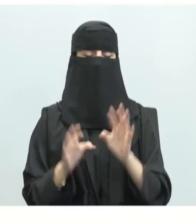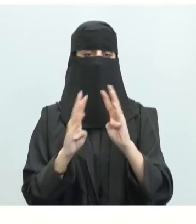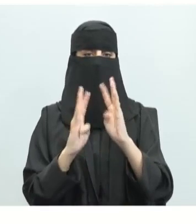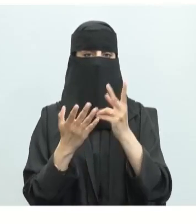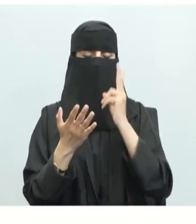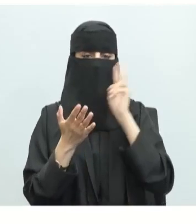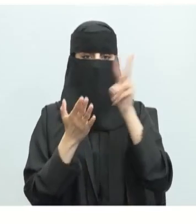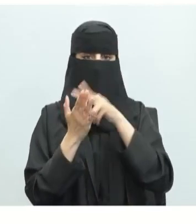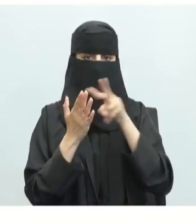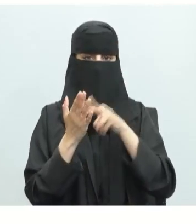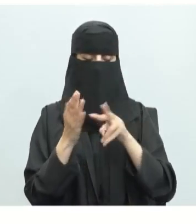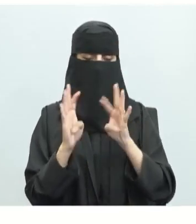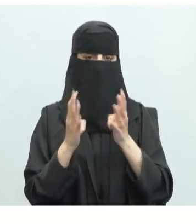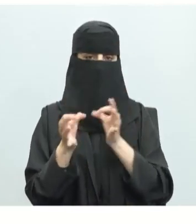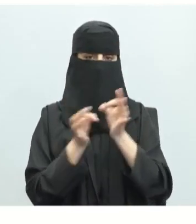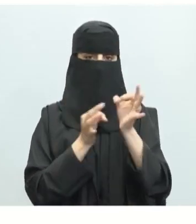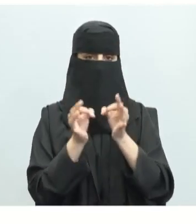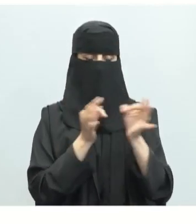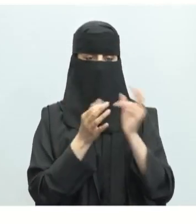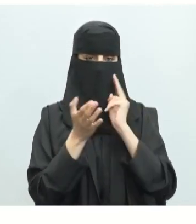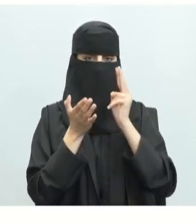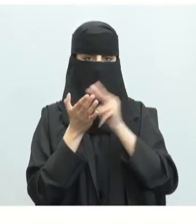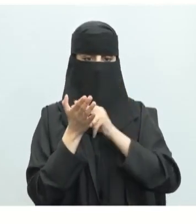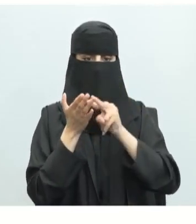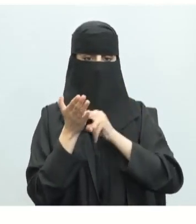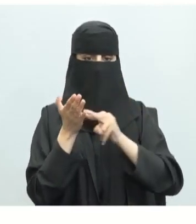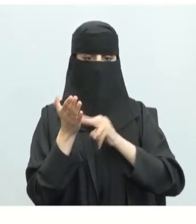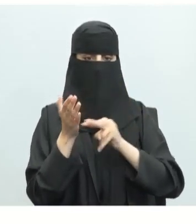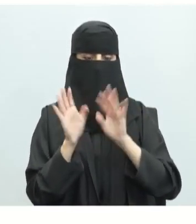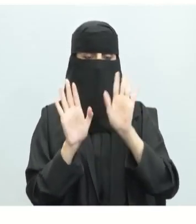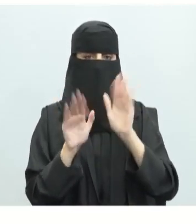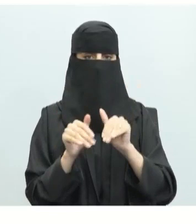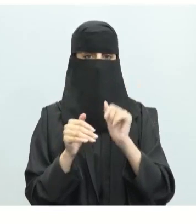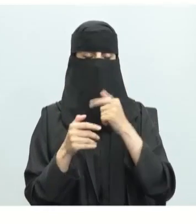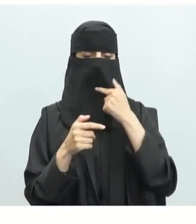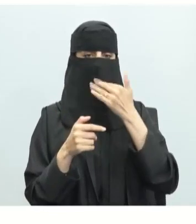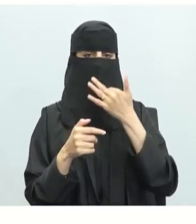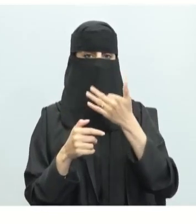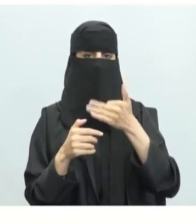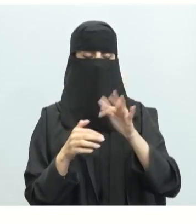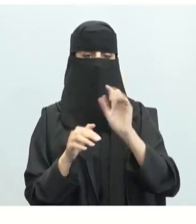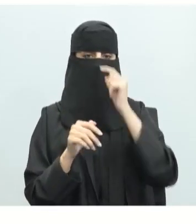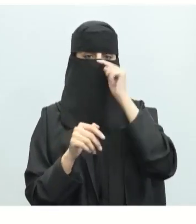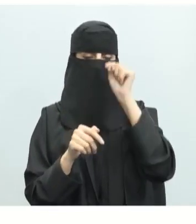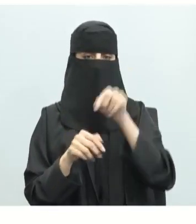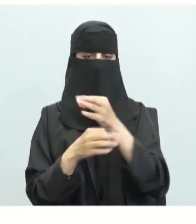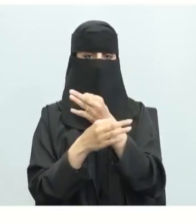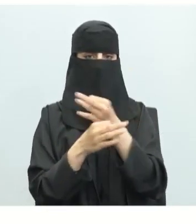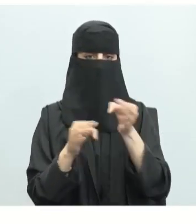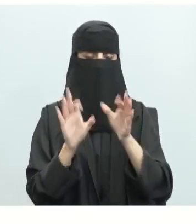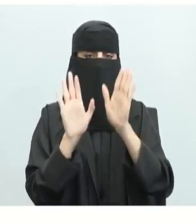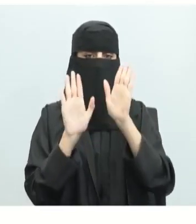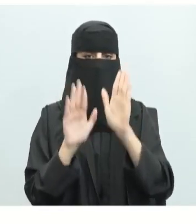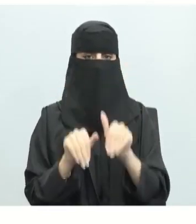لدينا الآن الاستراتيجية القرائية. نقول دوما لكم أيها الطلاب أن